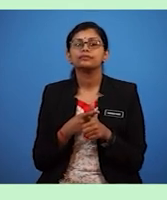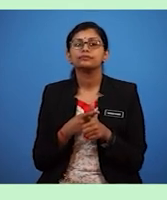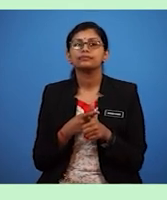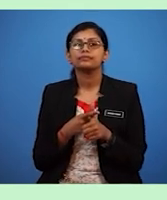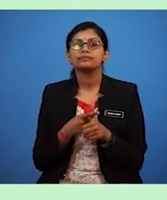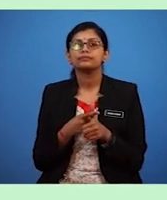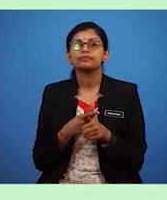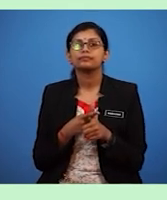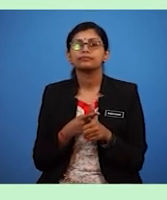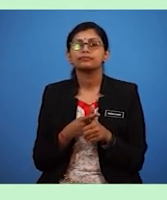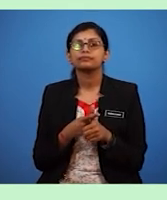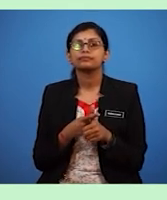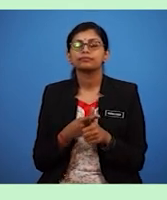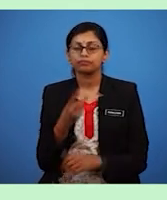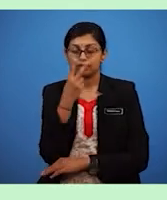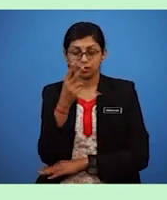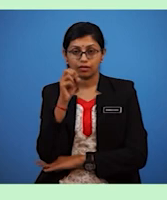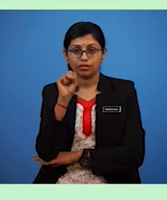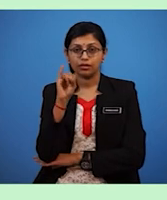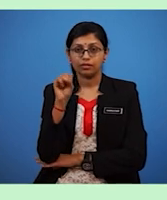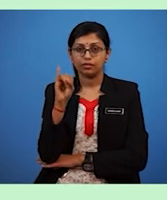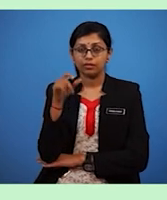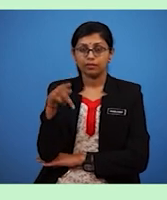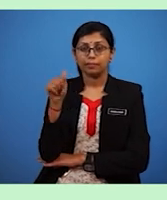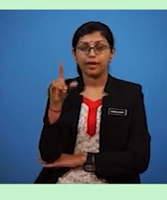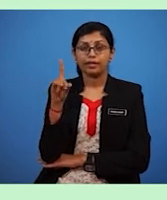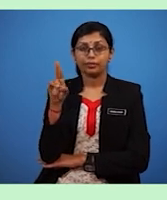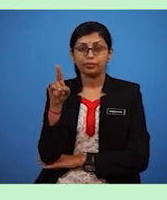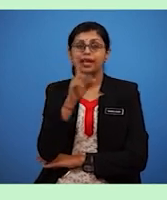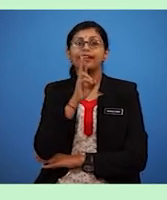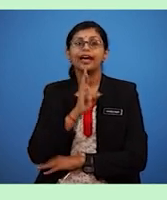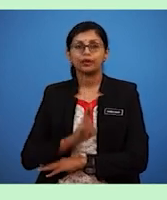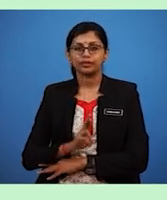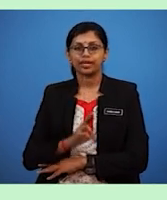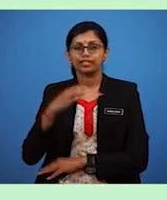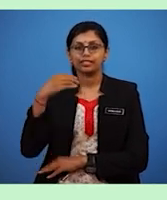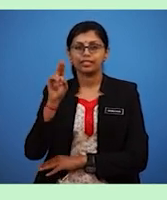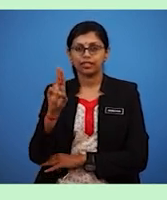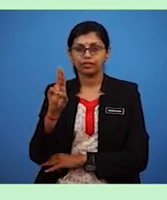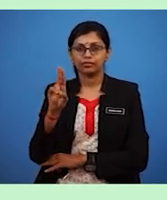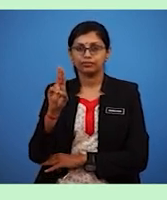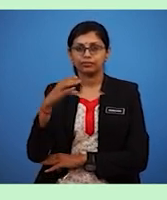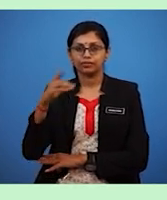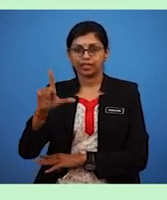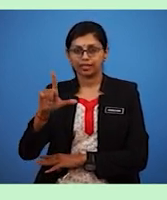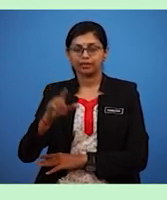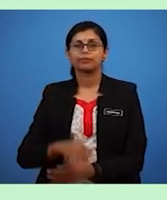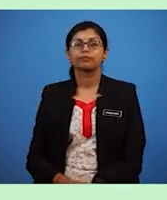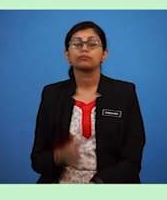maklumat pertama, lihat pada isi padu larutan kuprum 2